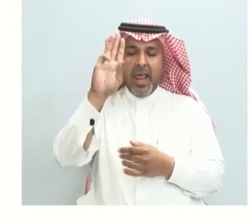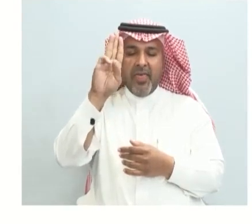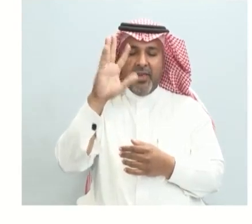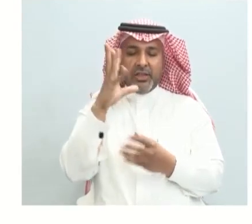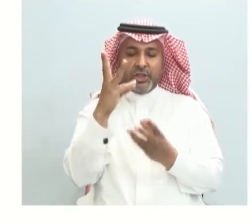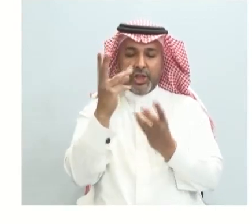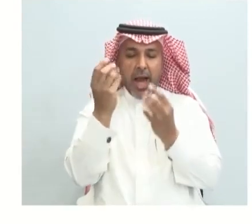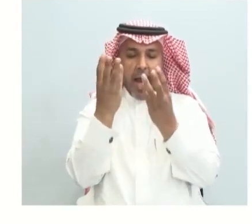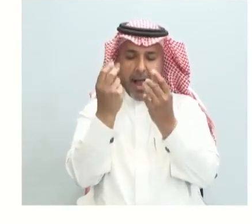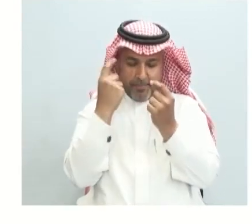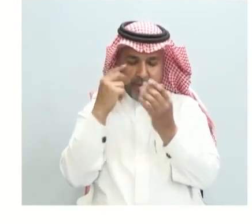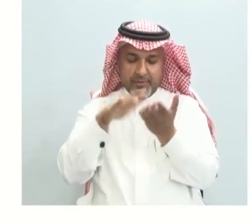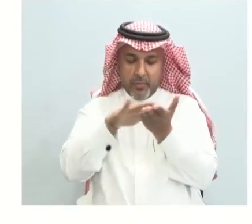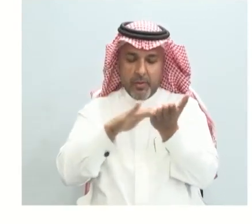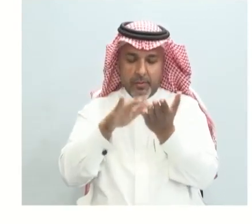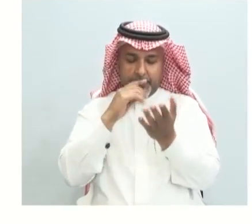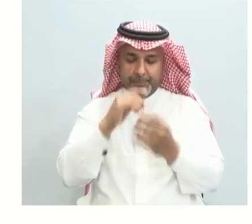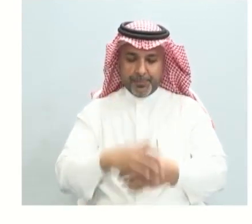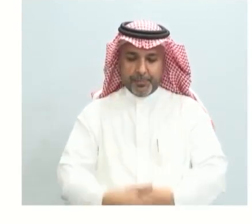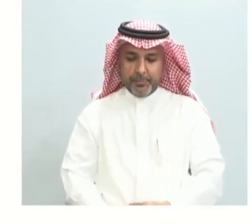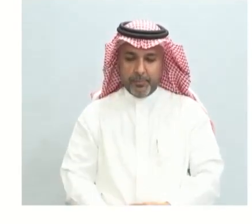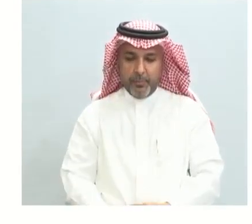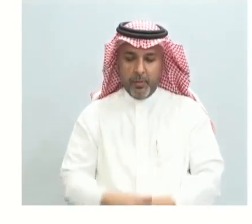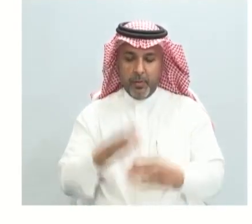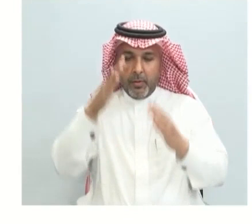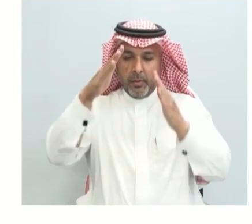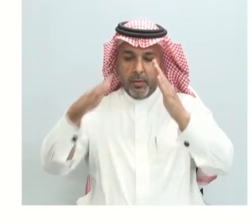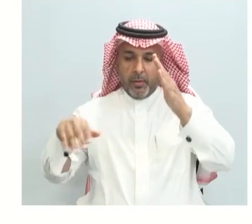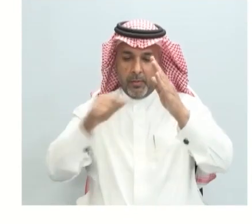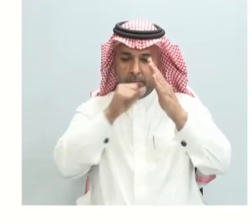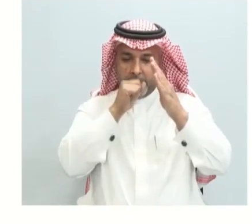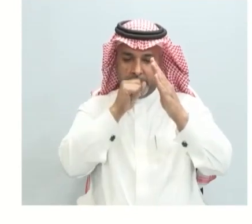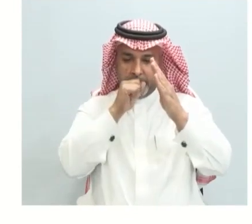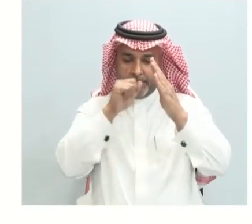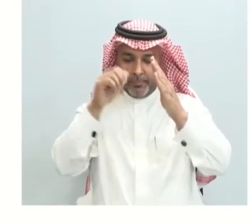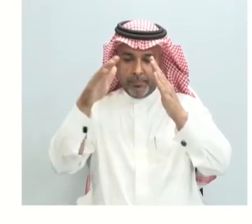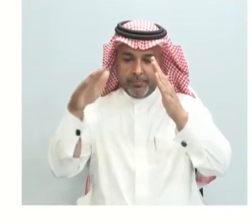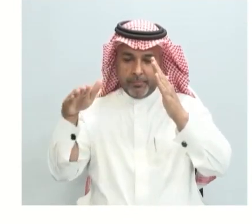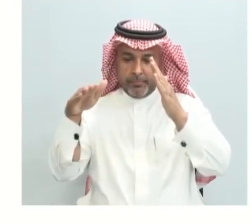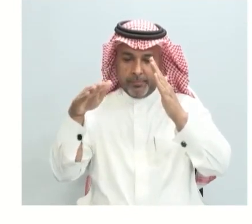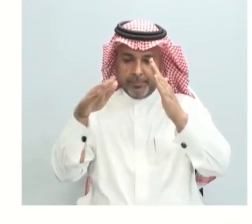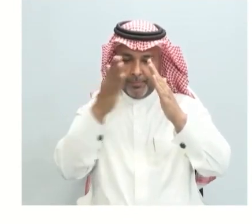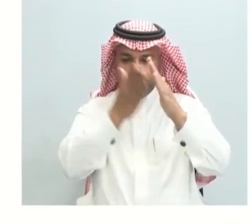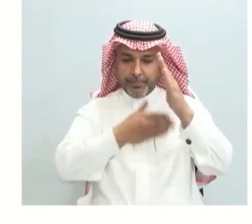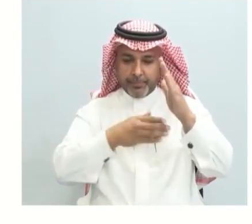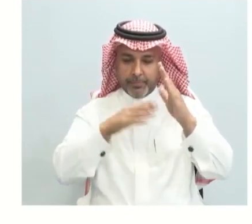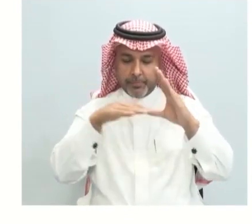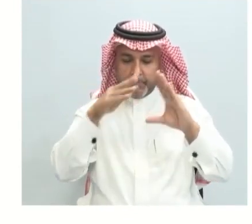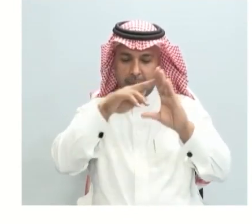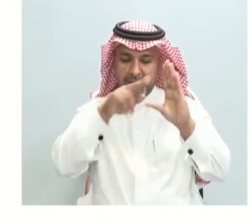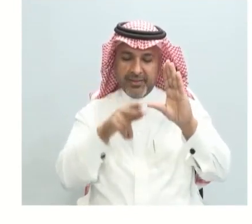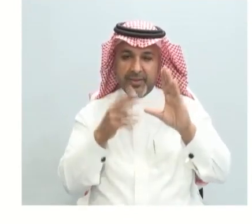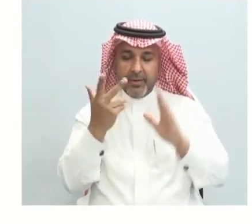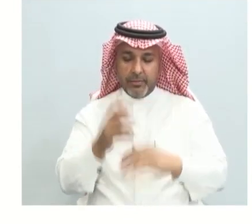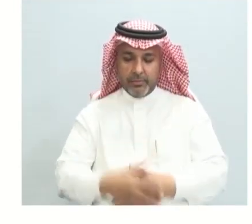ضلعين وزاويه محصوره بينهما يعني هذا الضلع وهذا الضلع وهذا وهذه الزاويه على سبيل المثال